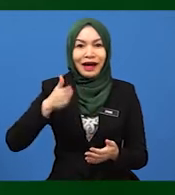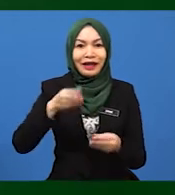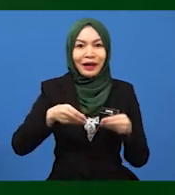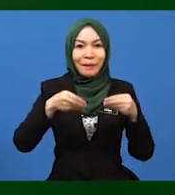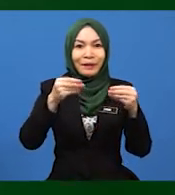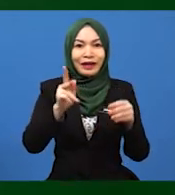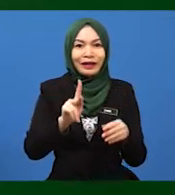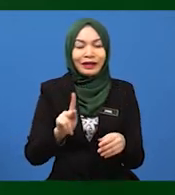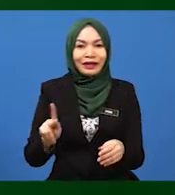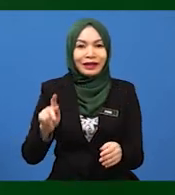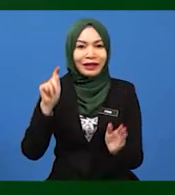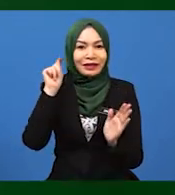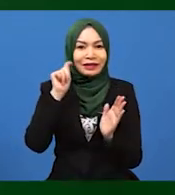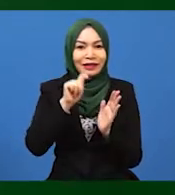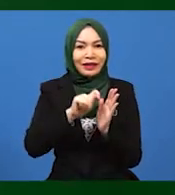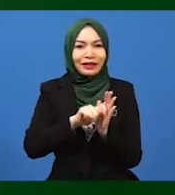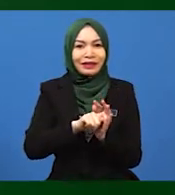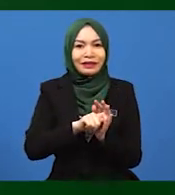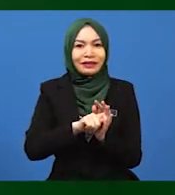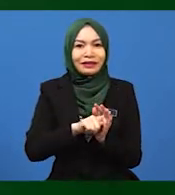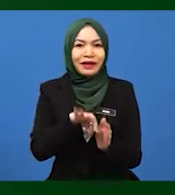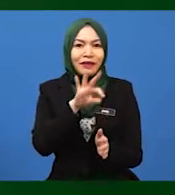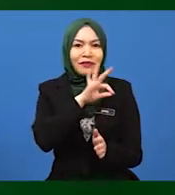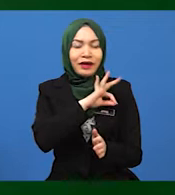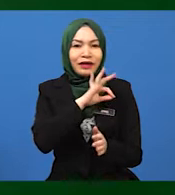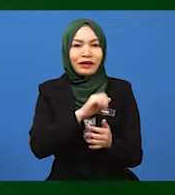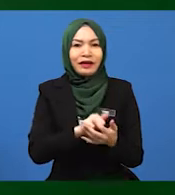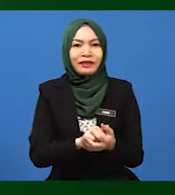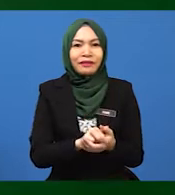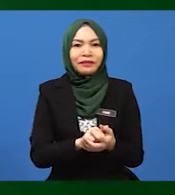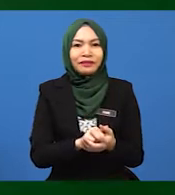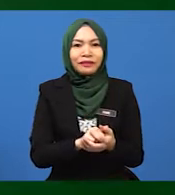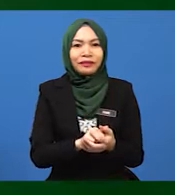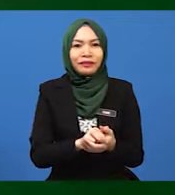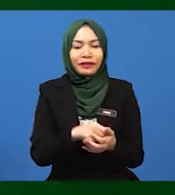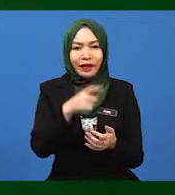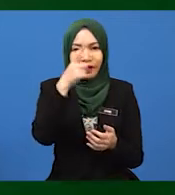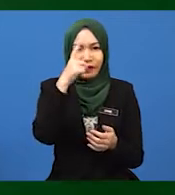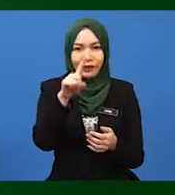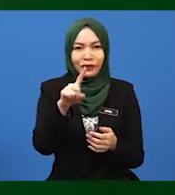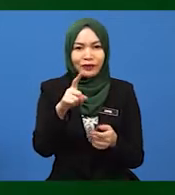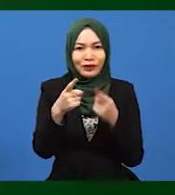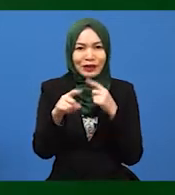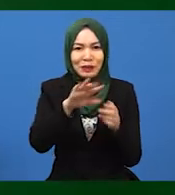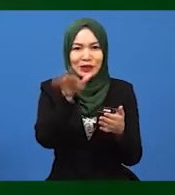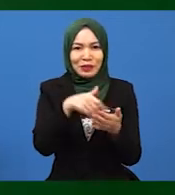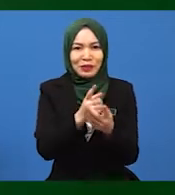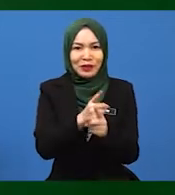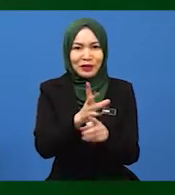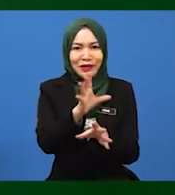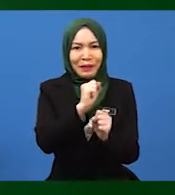berikan 4 bintang kepada murid-murid yang dapat menjawab semua soalan dengan betul.